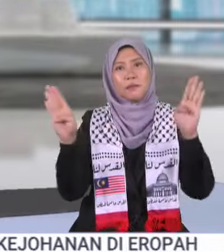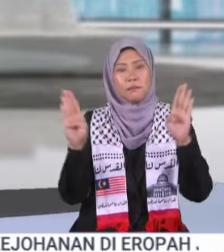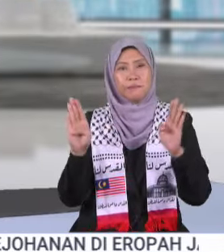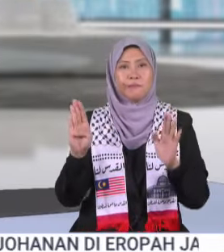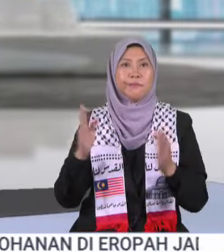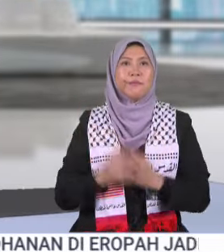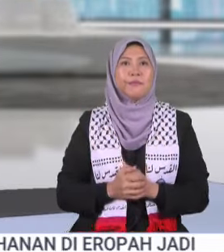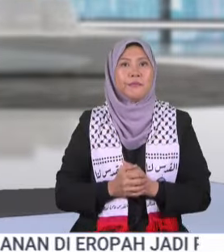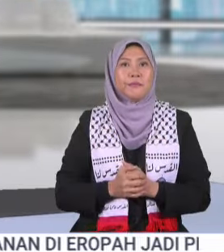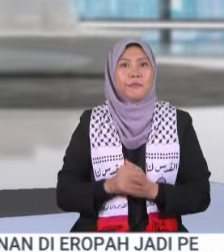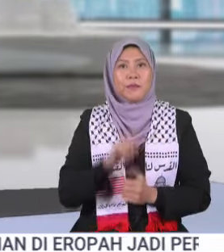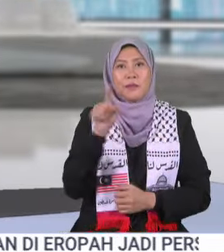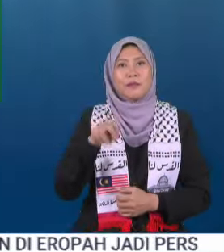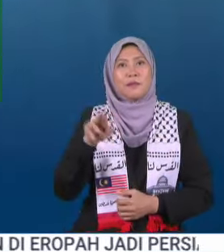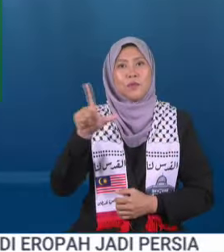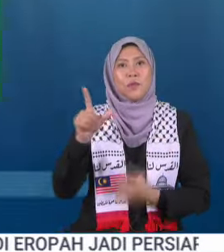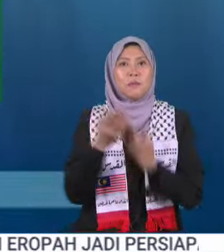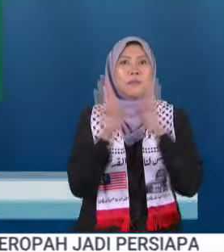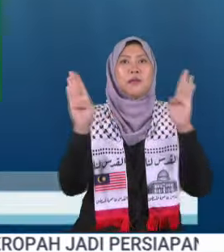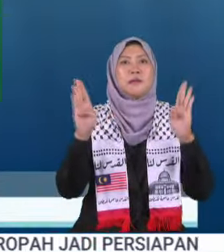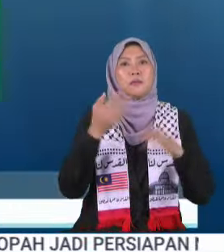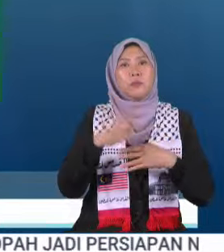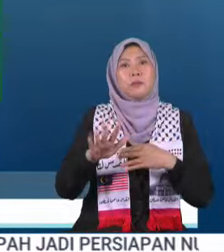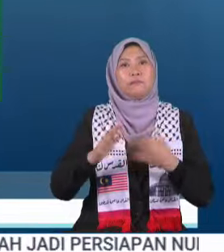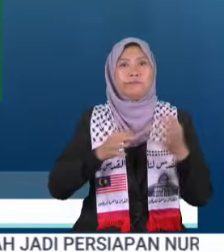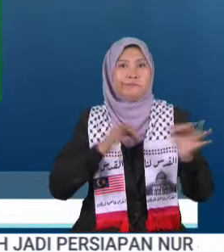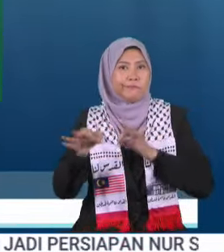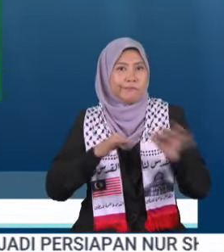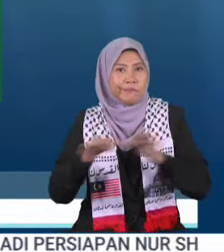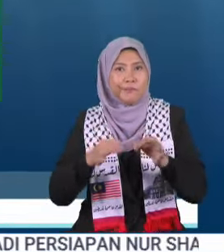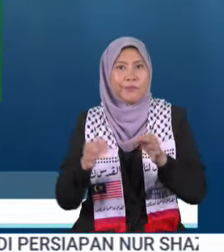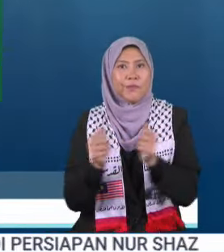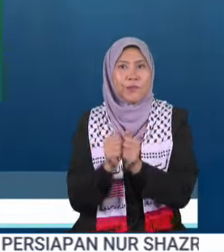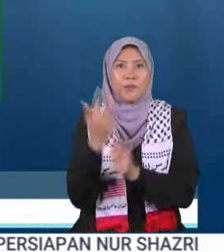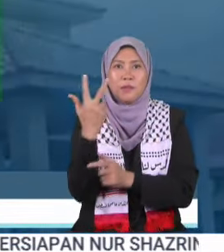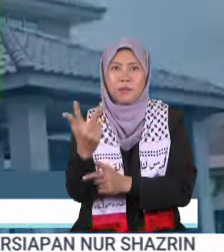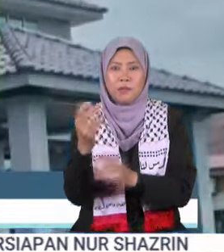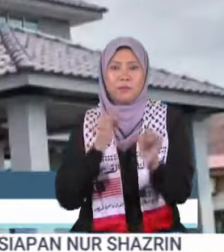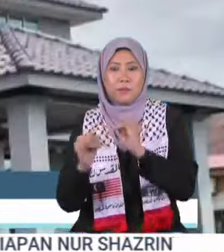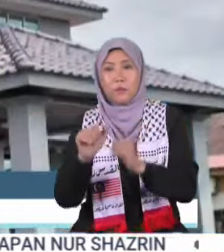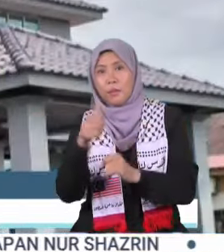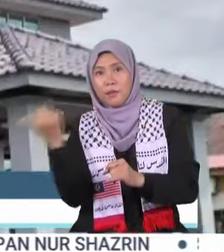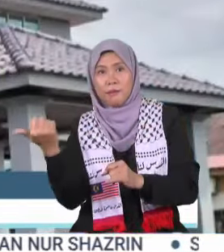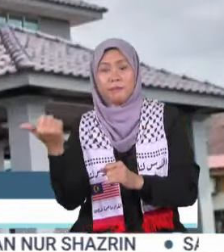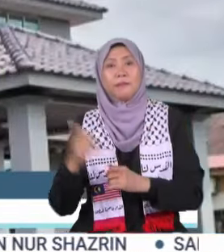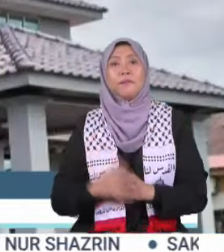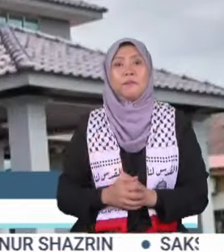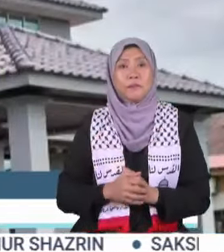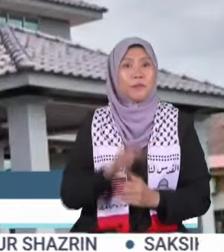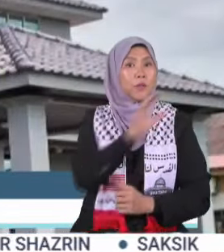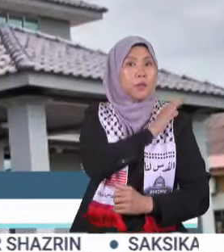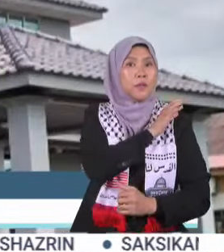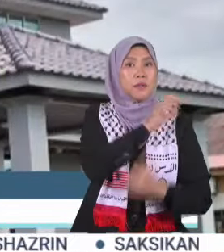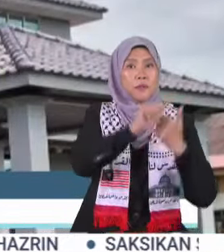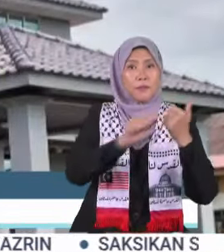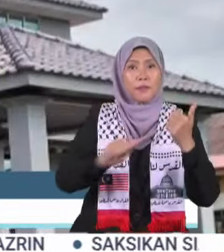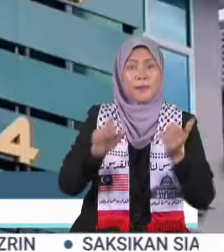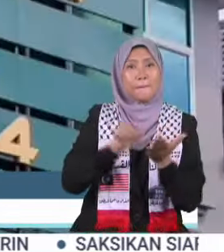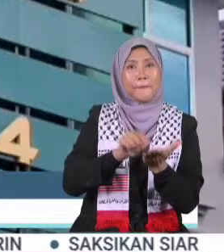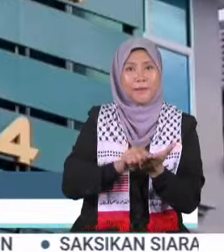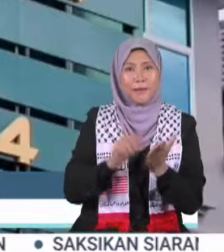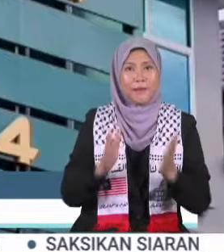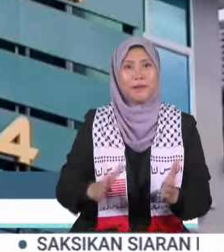sprm zulifli dilepaskan setelah selesai memberi keterangan bersama tiga individu yang lain pengerusi jawatankuasa